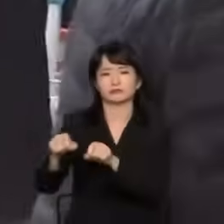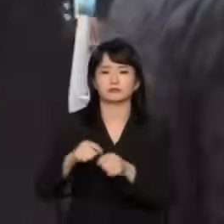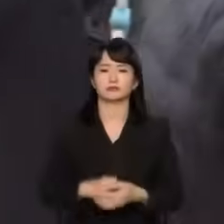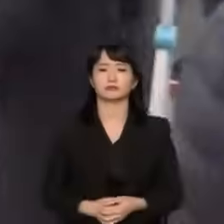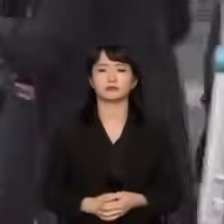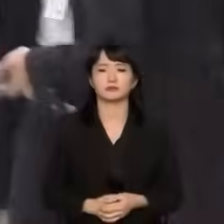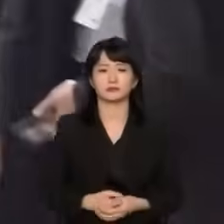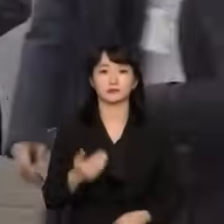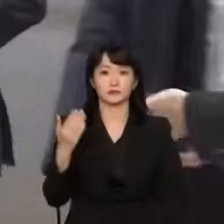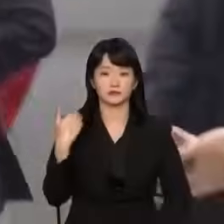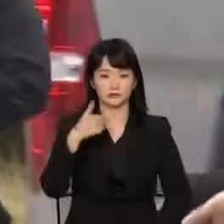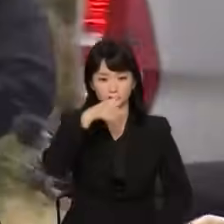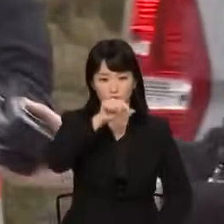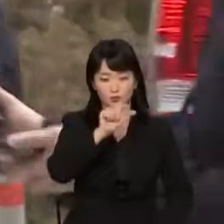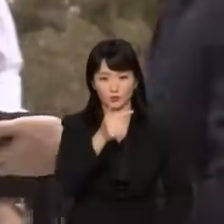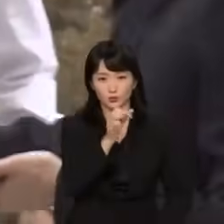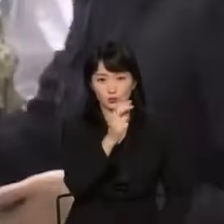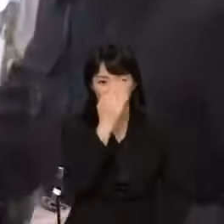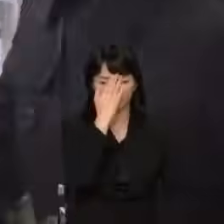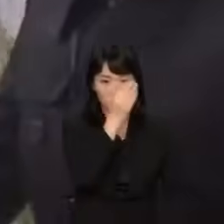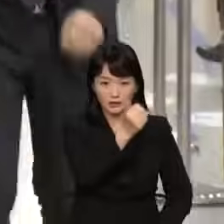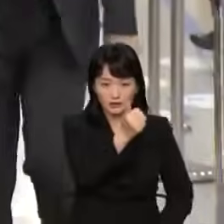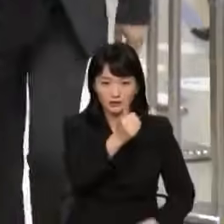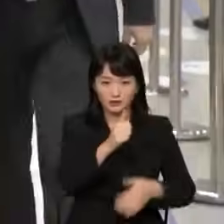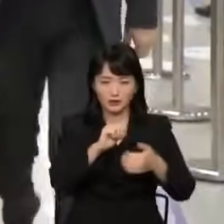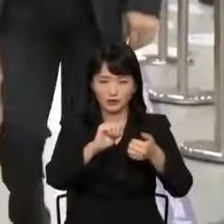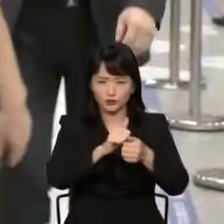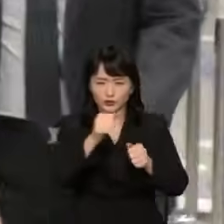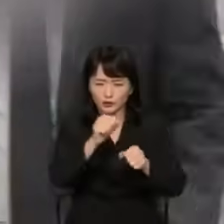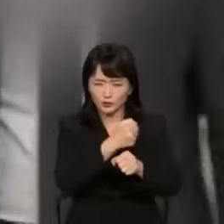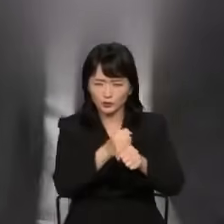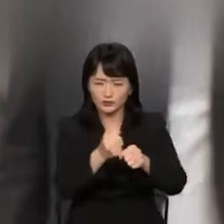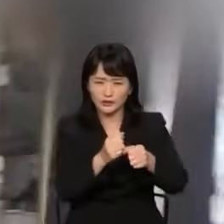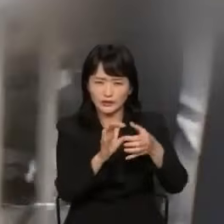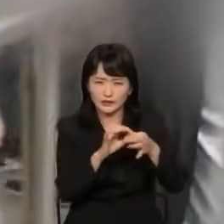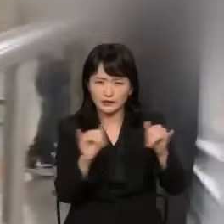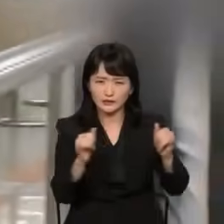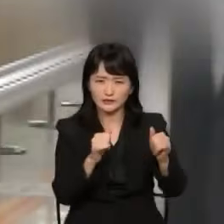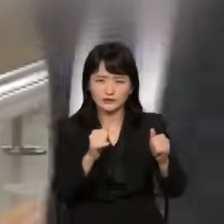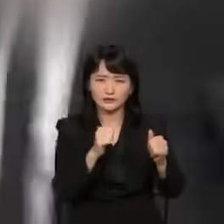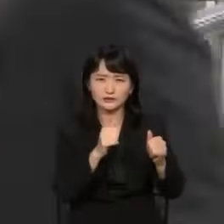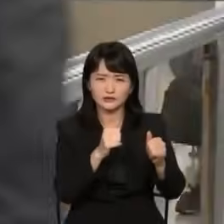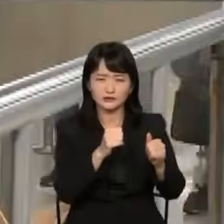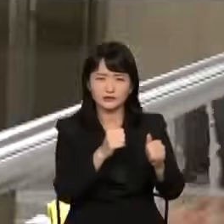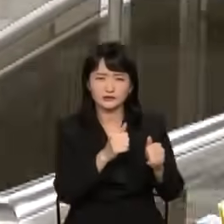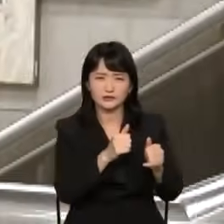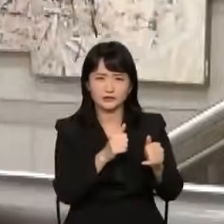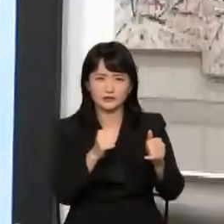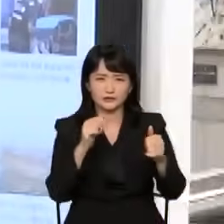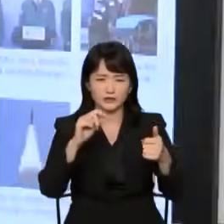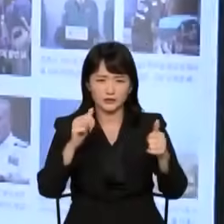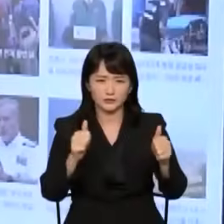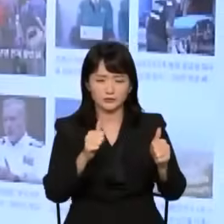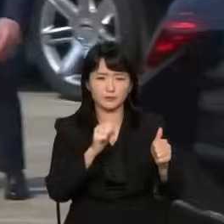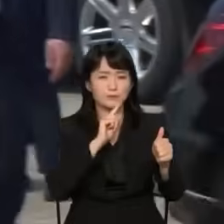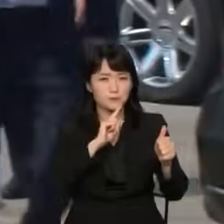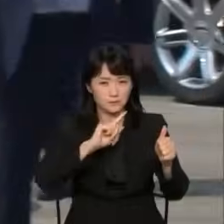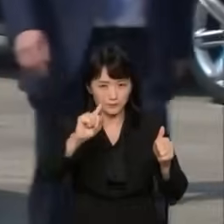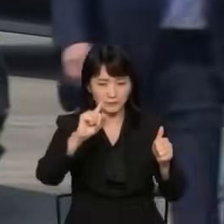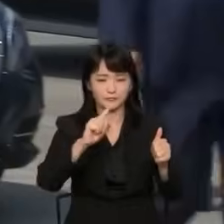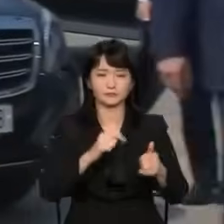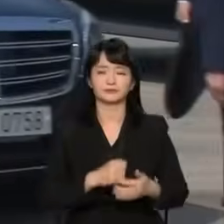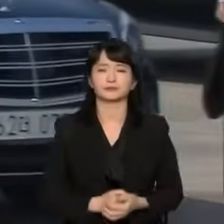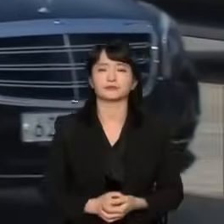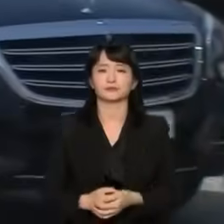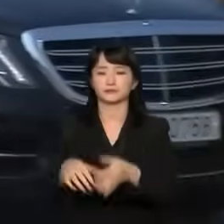사이 권호수 전 도이치모터스 회장 등 주가조작 주범들이 기소돼 항소심에서도 대부분 유죄 판단을 받았습니다 김여사는